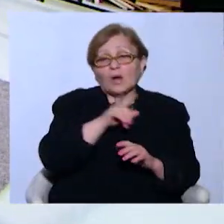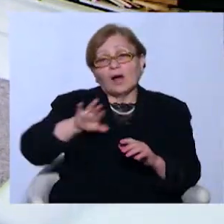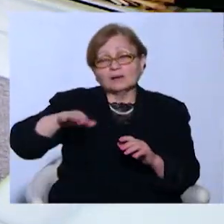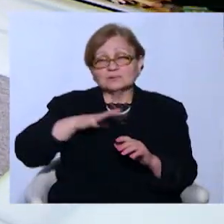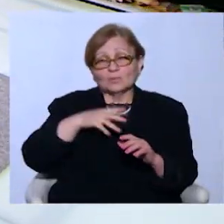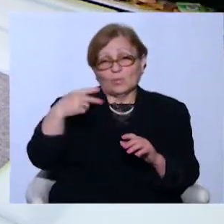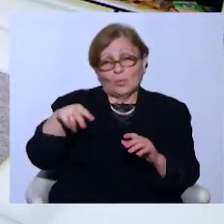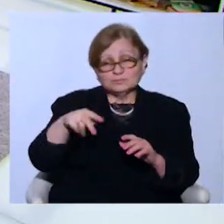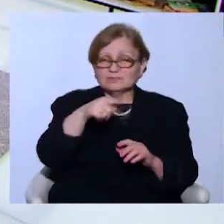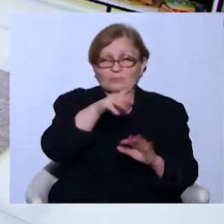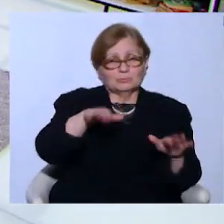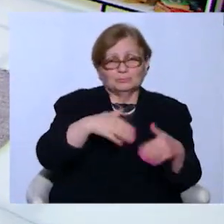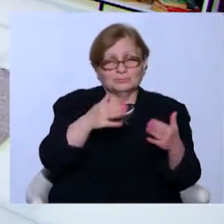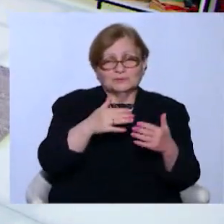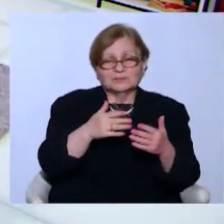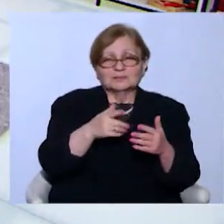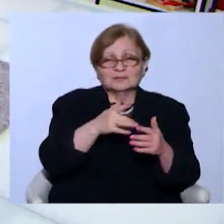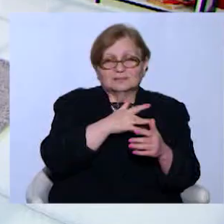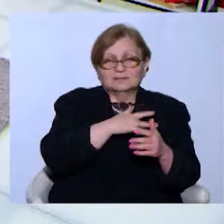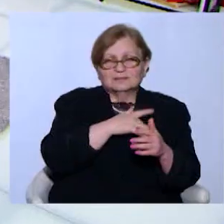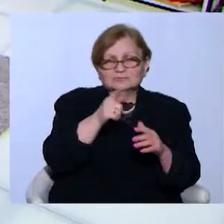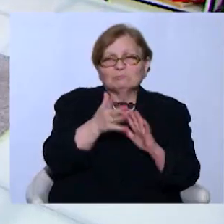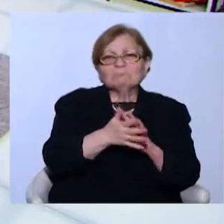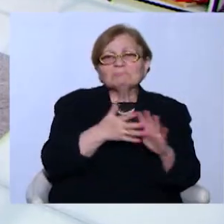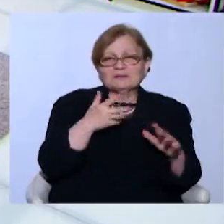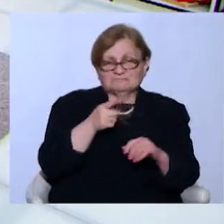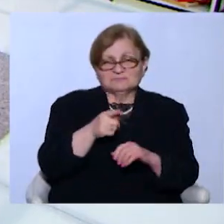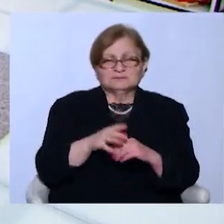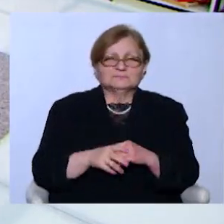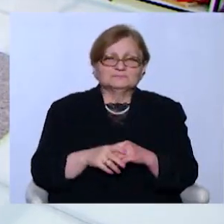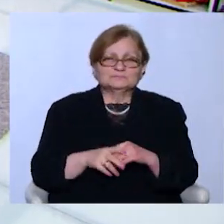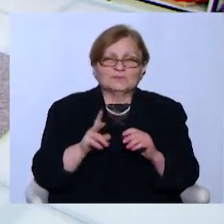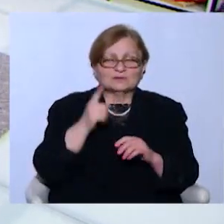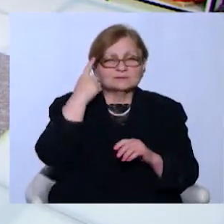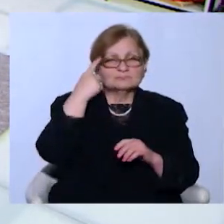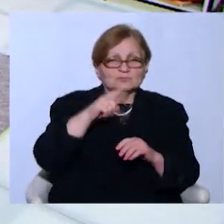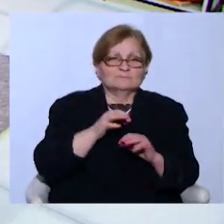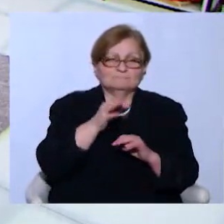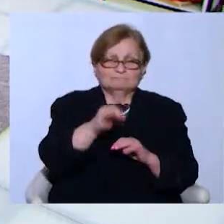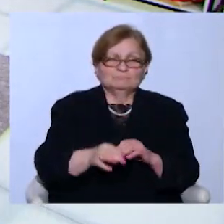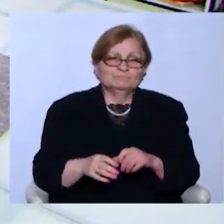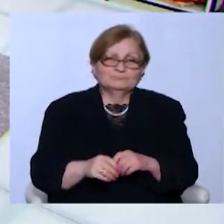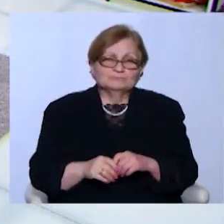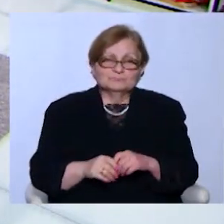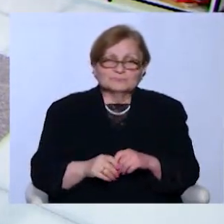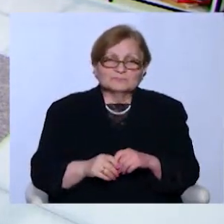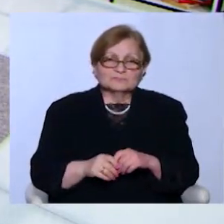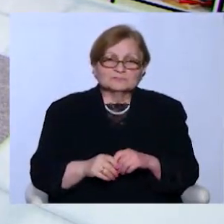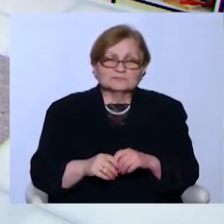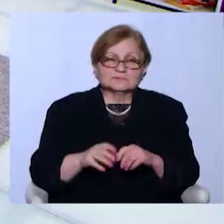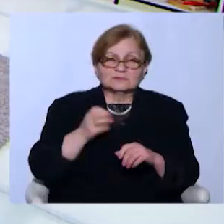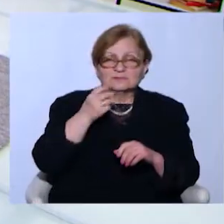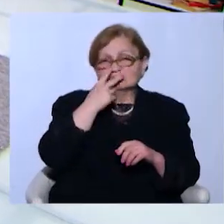თქმა უნდა მაჩვენებელი, მაგრამ ნუ დაწონებული ვარ, მოიფიქრებთ ამ ამოცანაზე პასუხს და ამოხსნით. და შემდეგი ამოცანებით